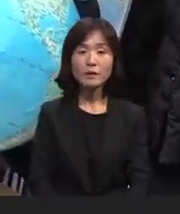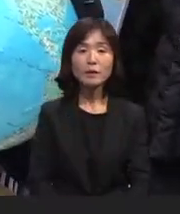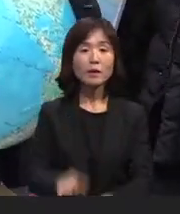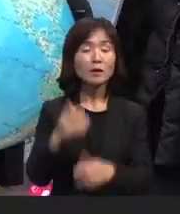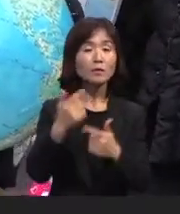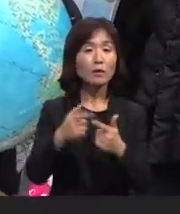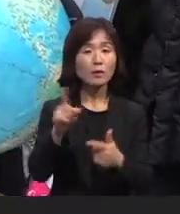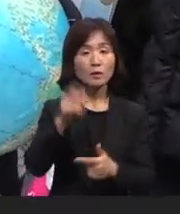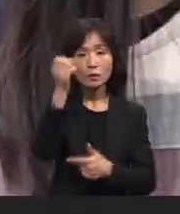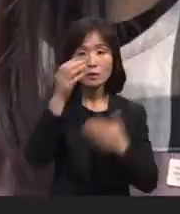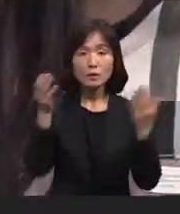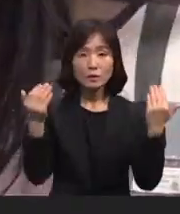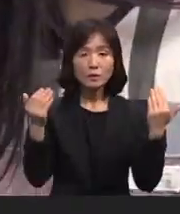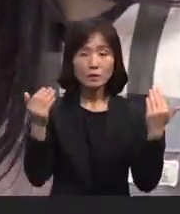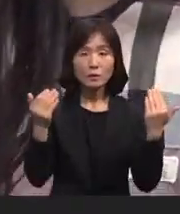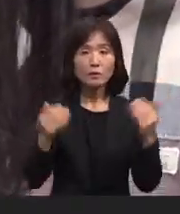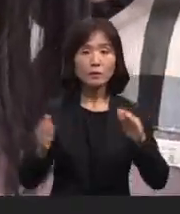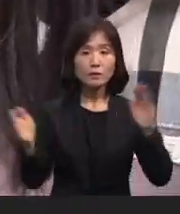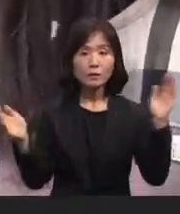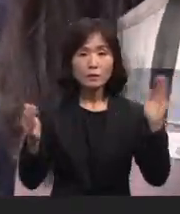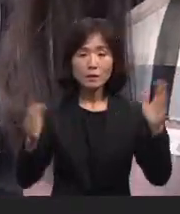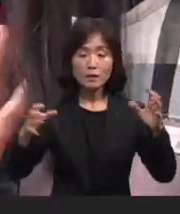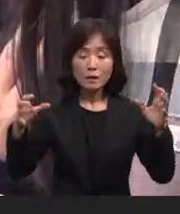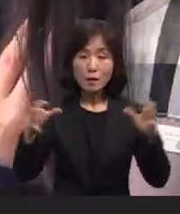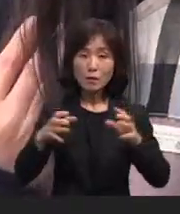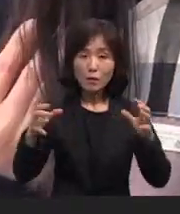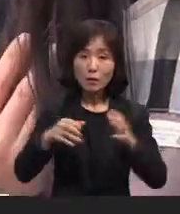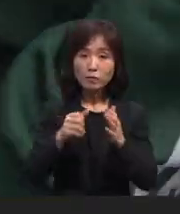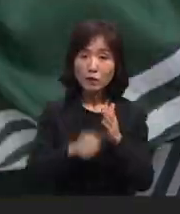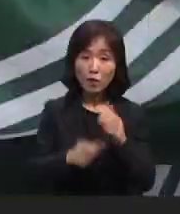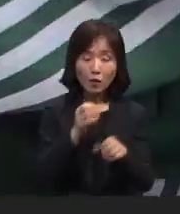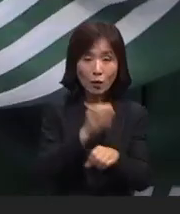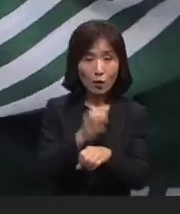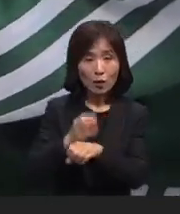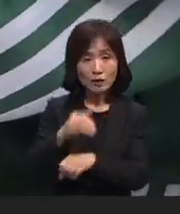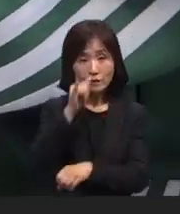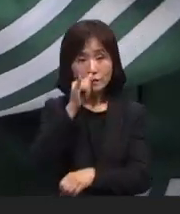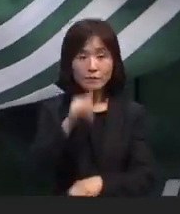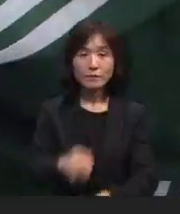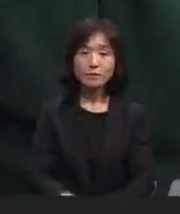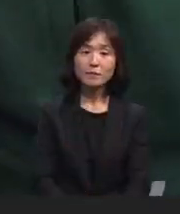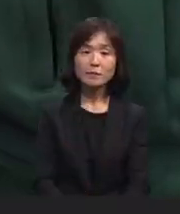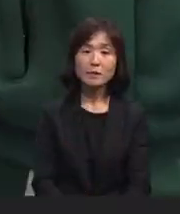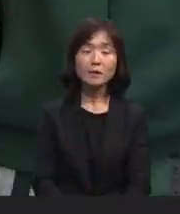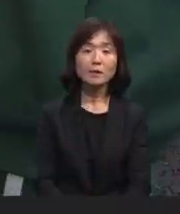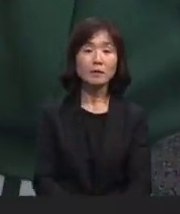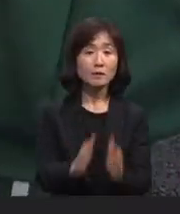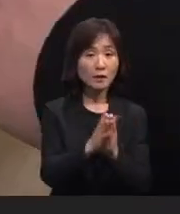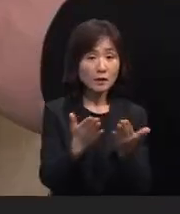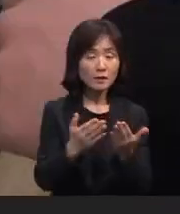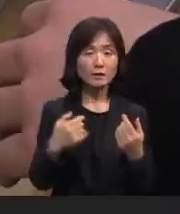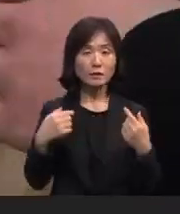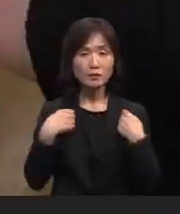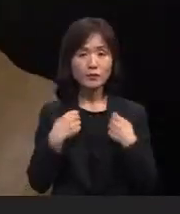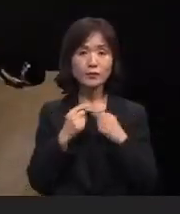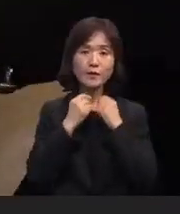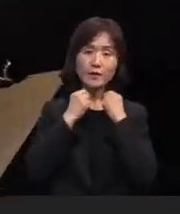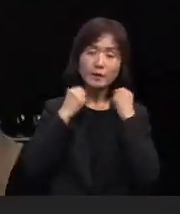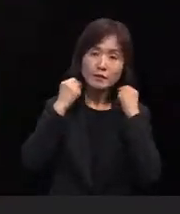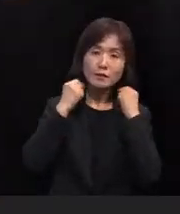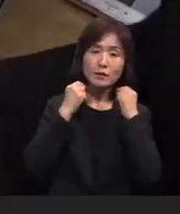부산의 한 고등학교. 학생들이 모여 물건을 구매하고 있습니다. 도서, 의류, 액세서리